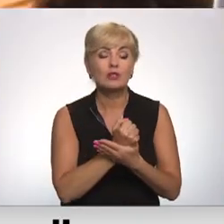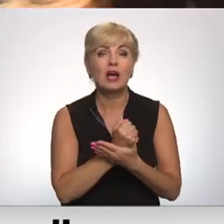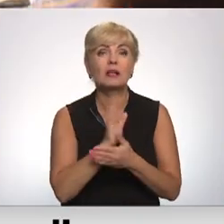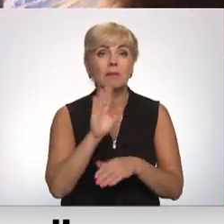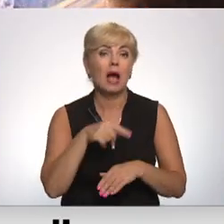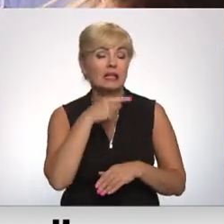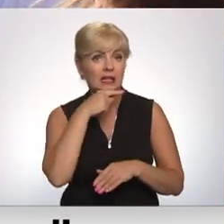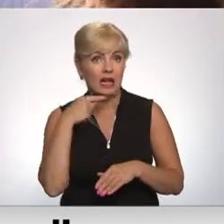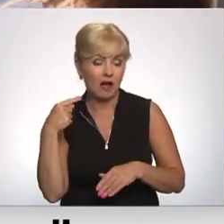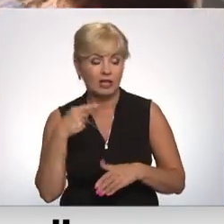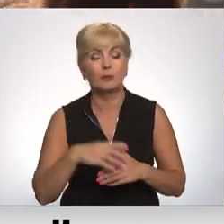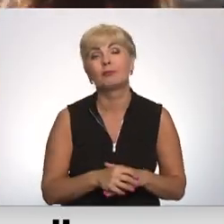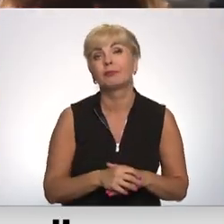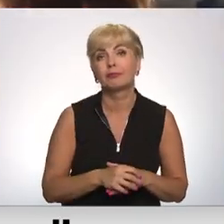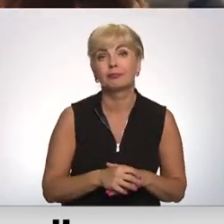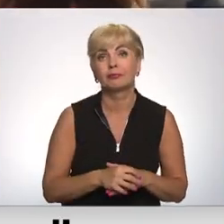rašistiem.